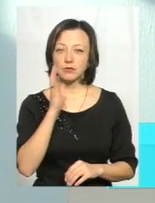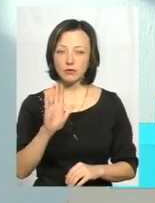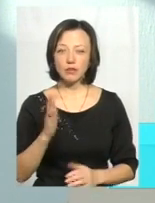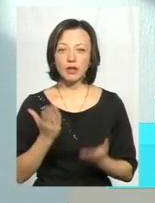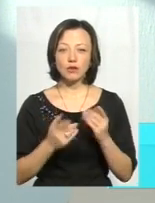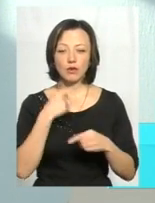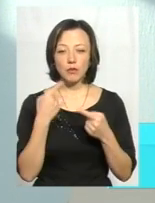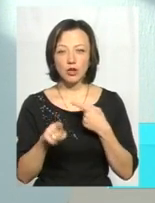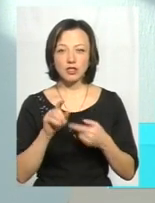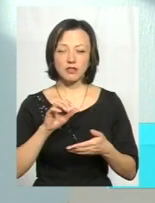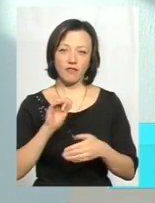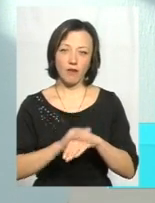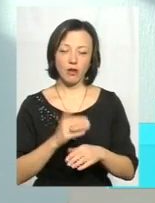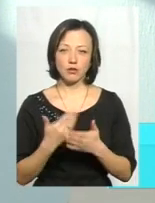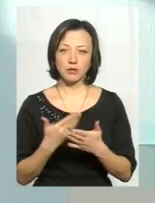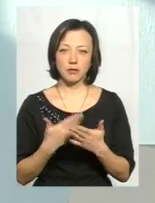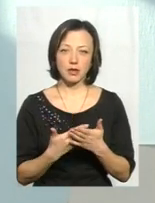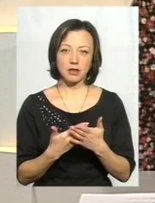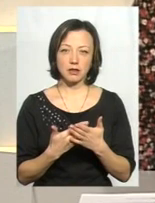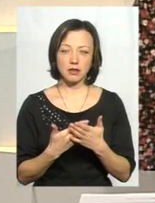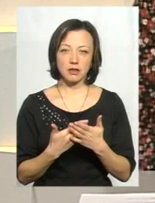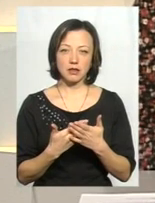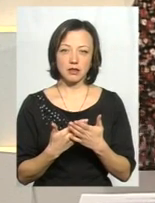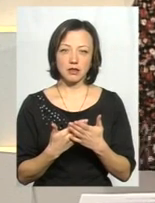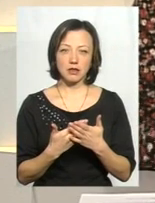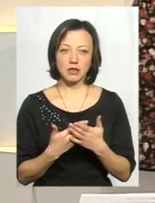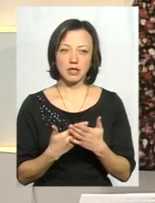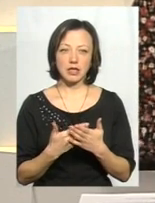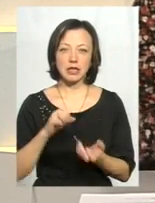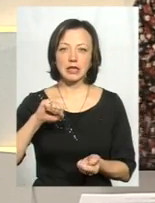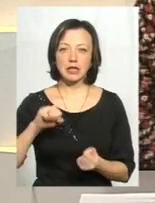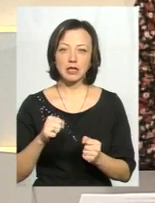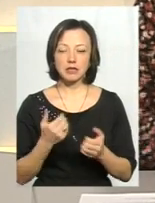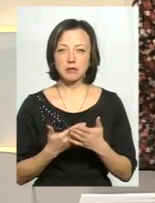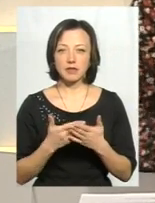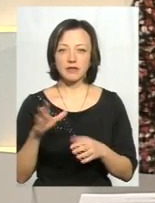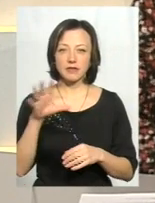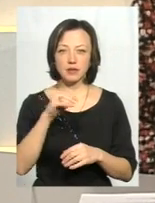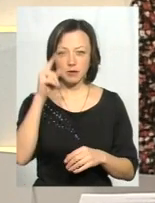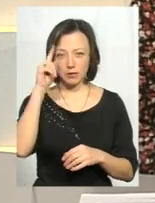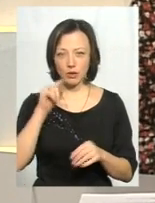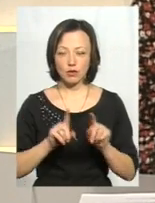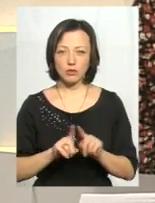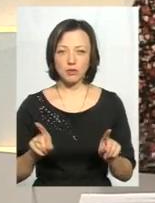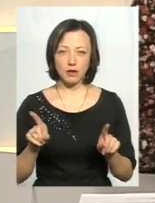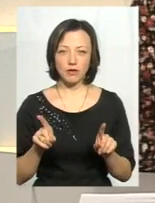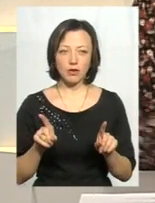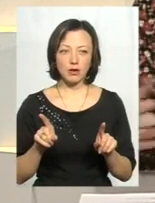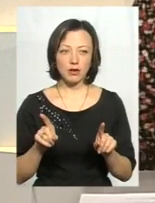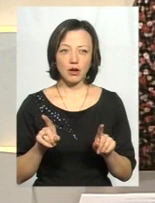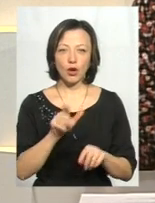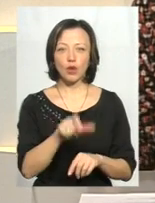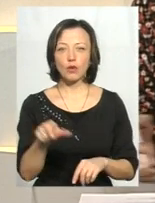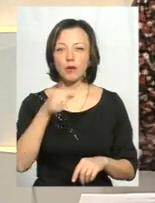поговоримо про інші фактори, до прикладу, такий тиск, ну, який всім, особливо от, ну, там,